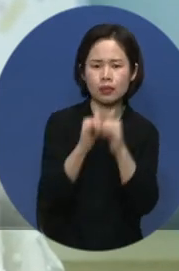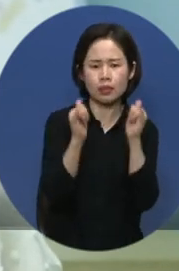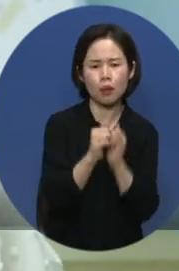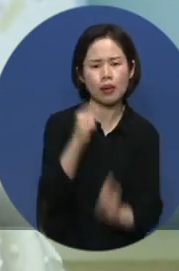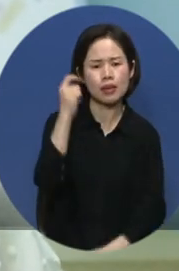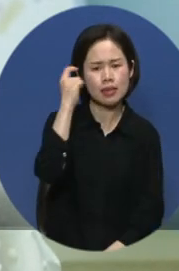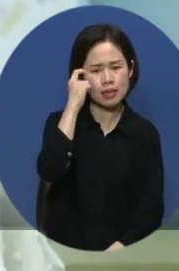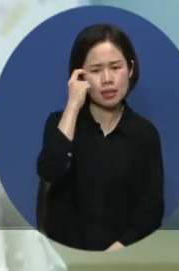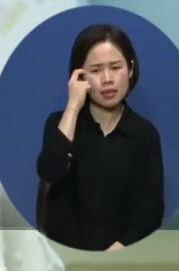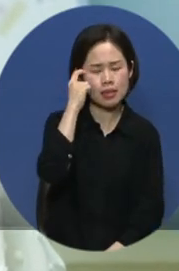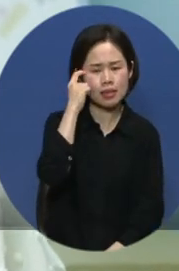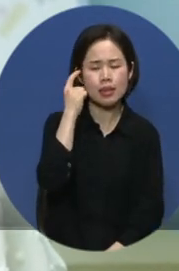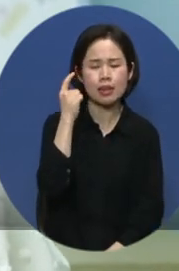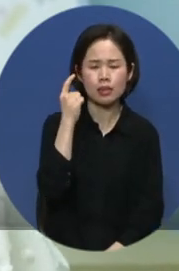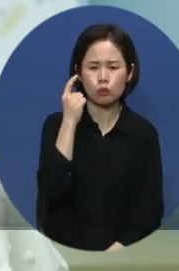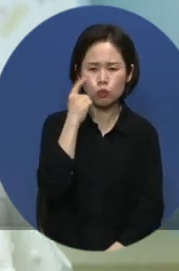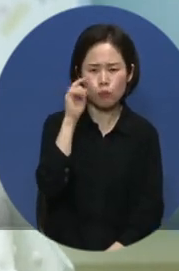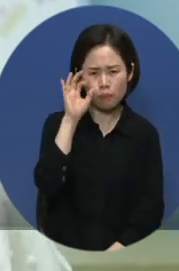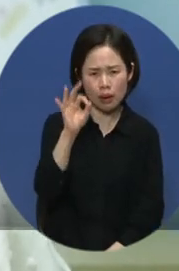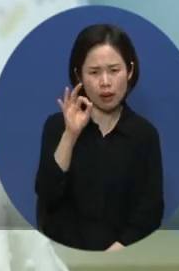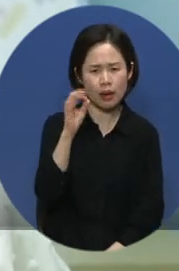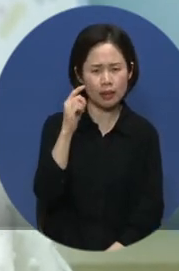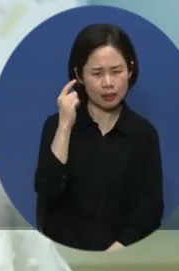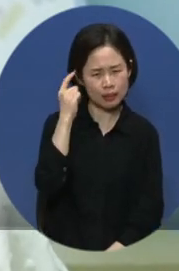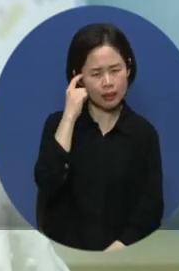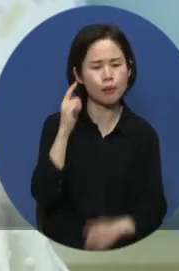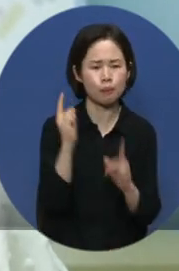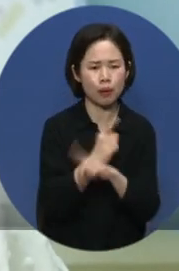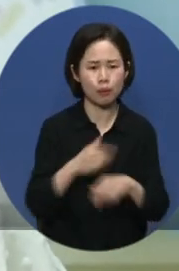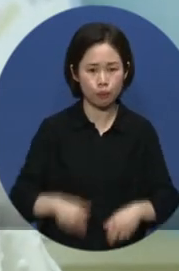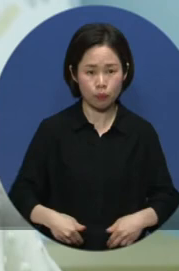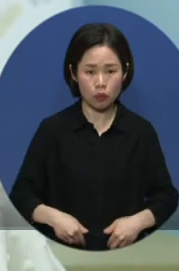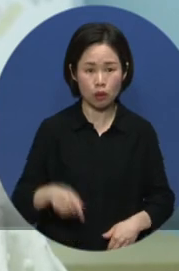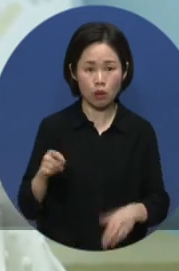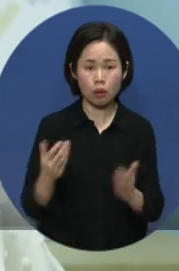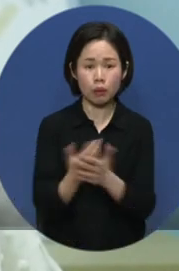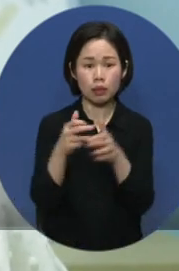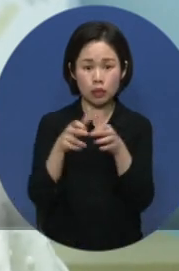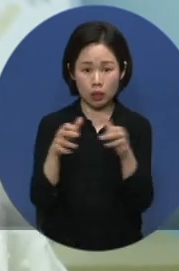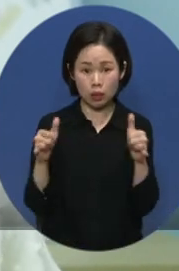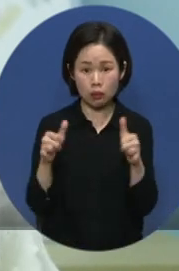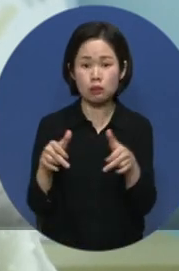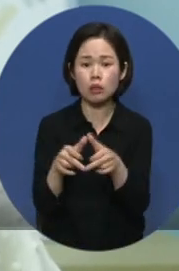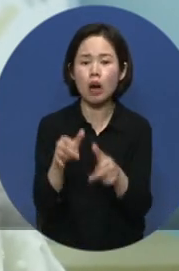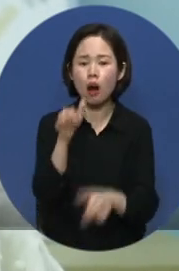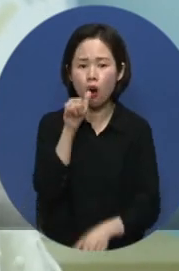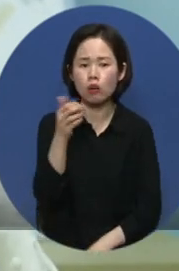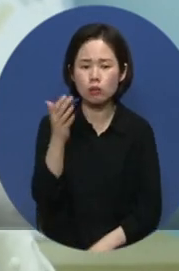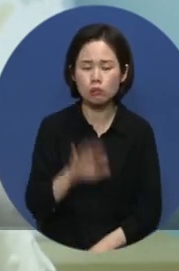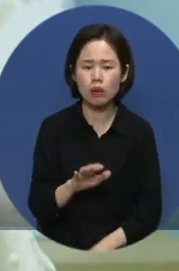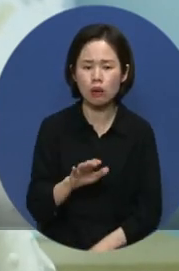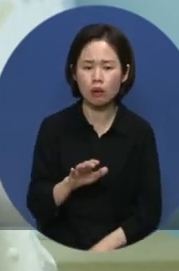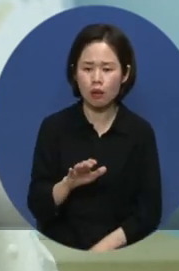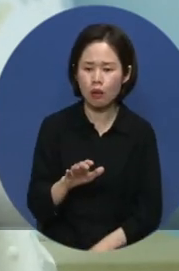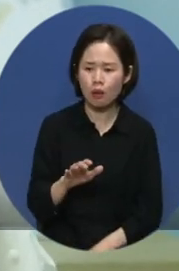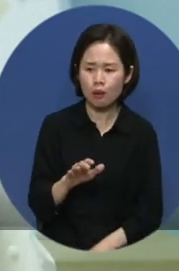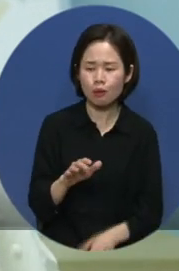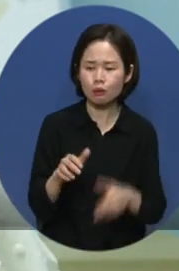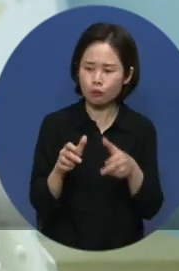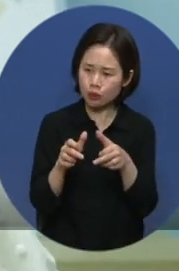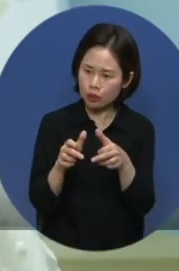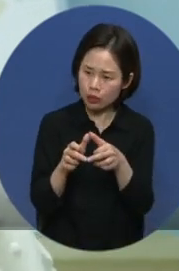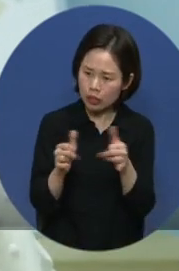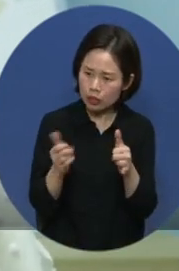드는데요. 발달장애인이 장애를 갖고 있지만 충분히 잘할 수 있는 것들이 개개인별로 많이 있거든요.